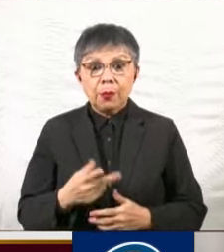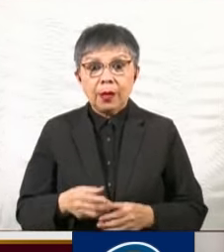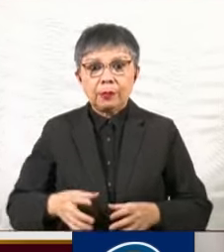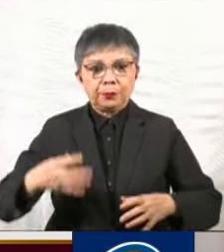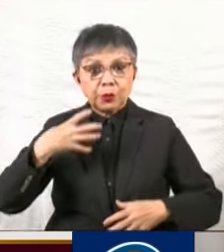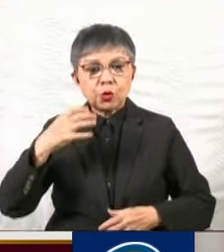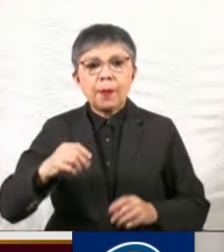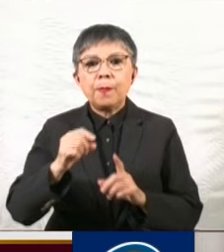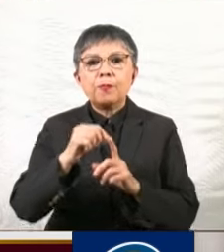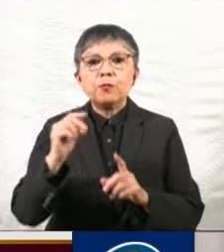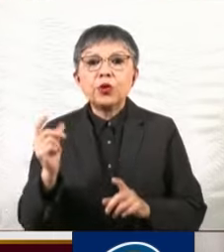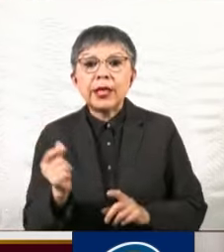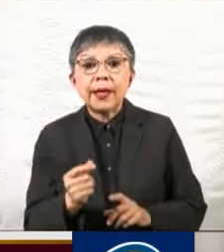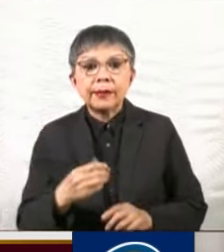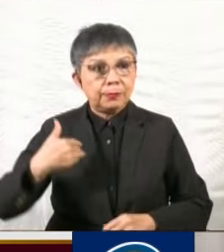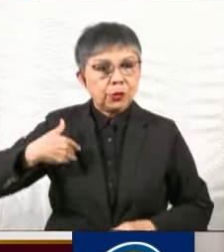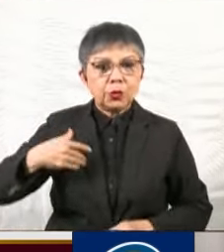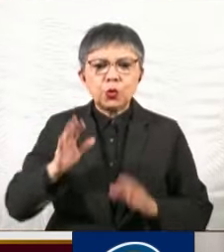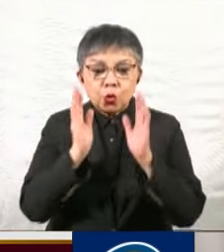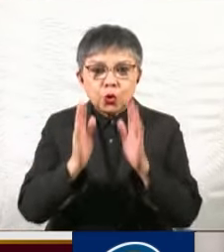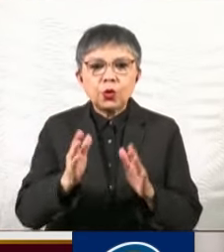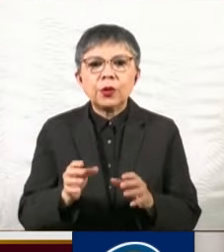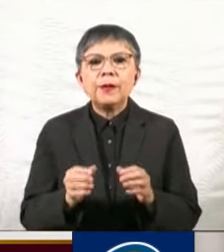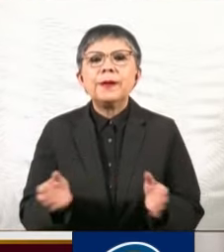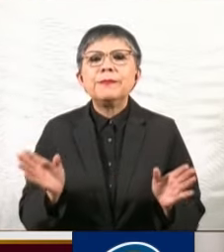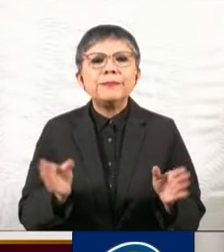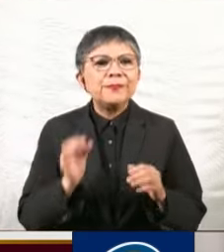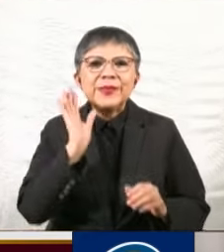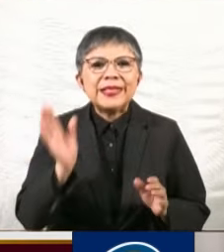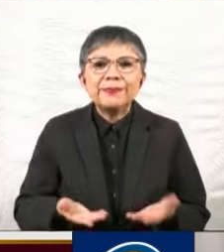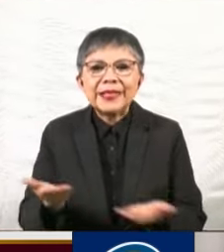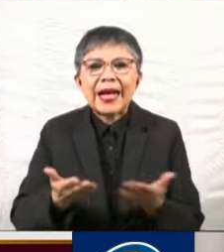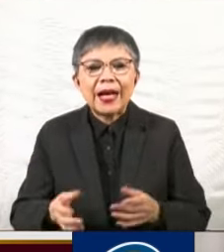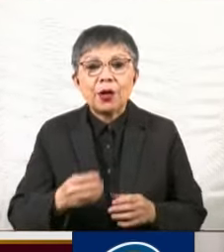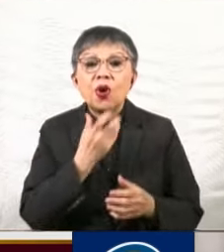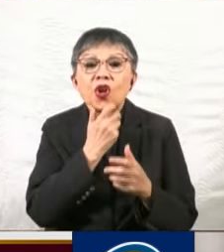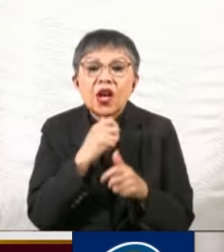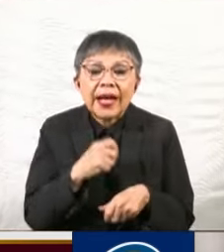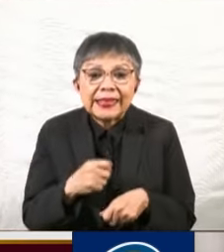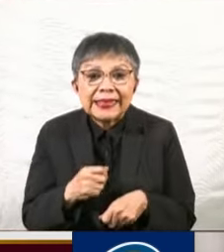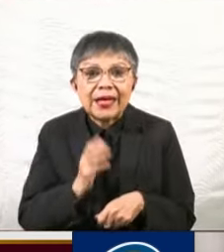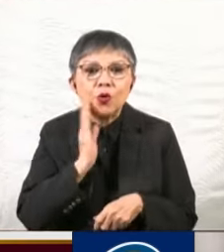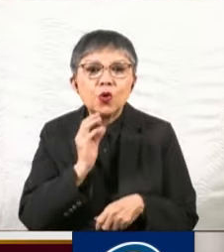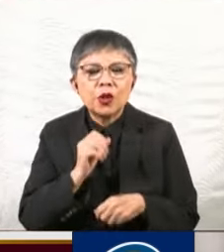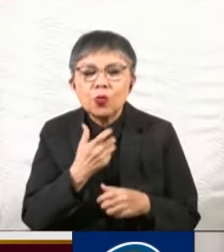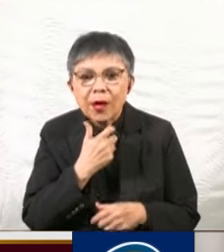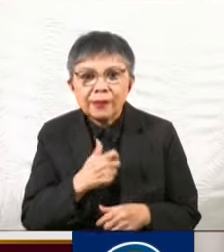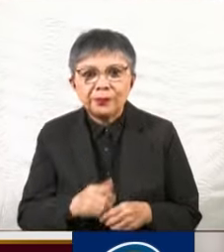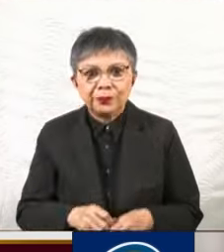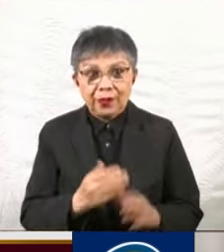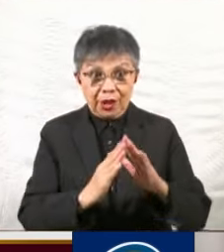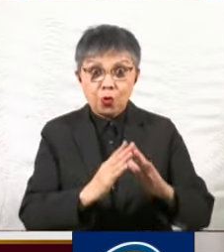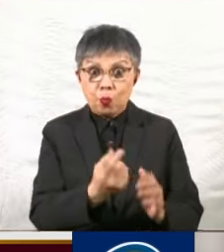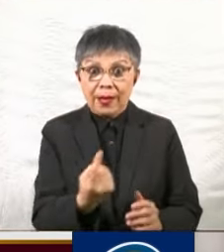pasukan putih yang akan khusus untuk para lansia karena lansia perlu pelayanan juga di rumah masing-masing maka kami akan